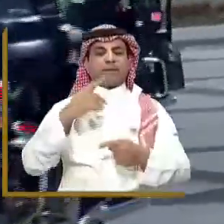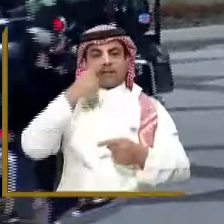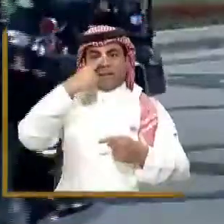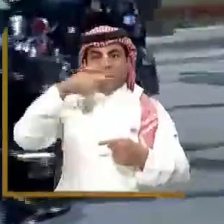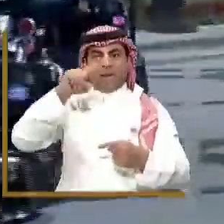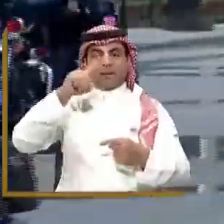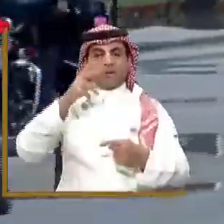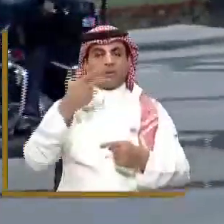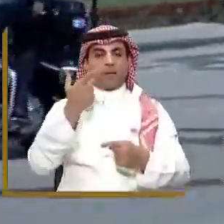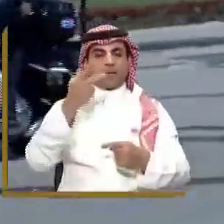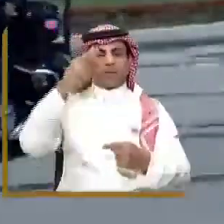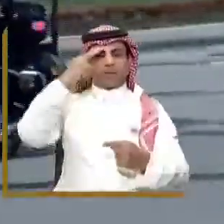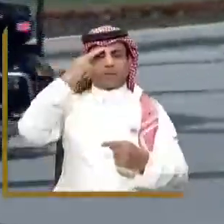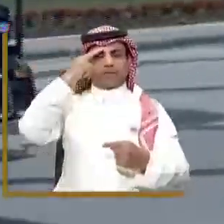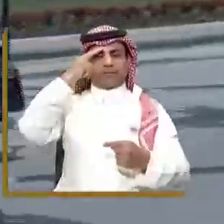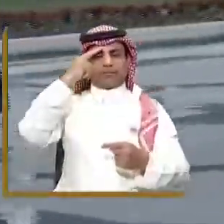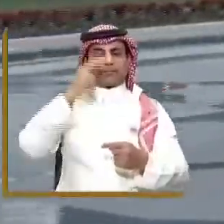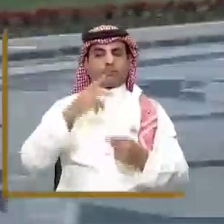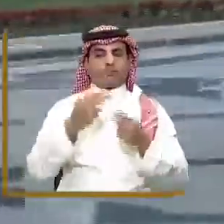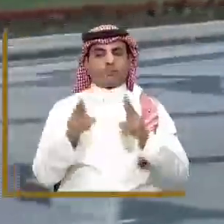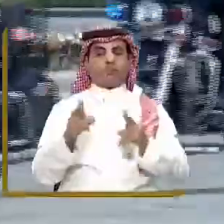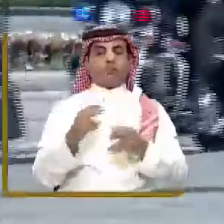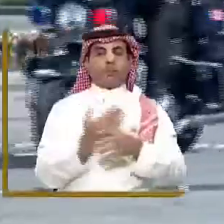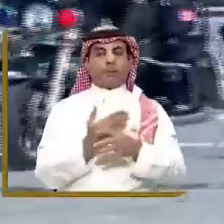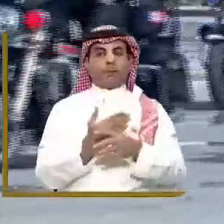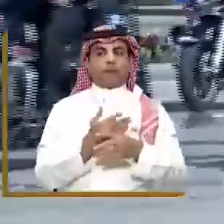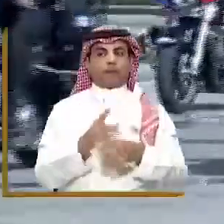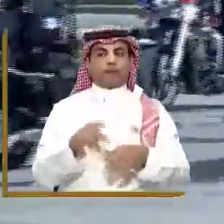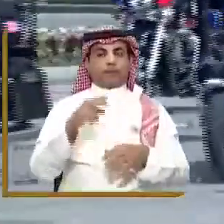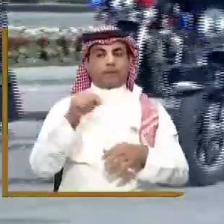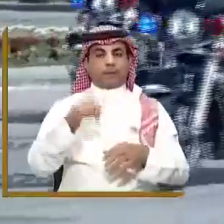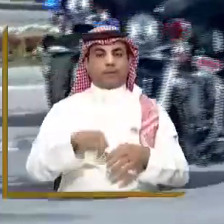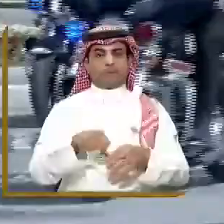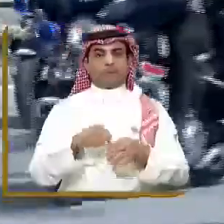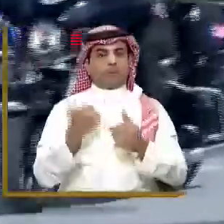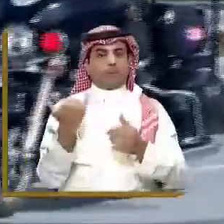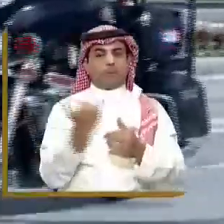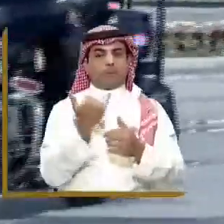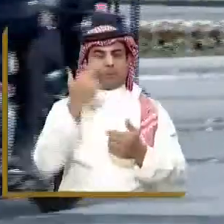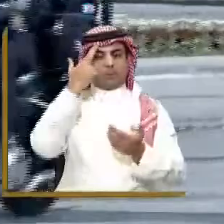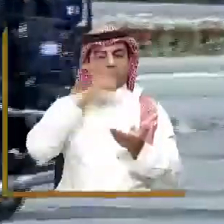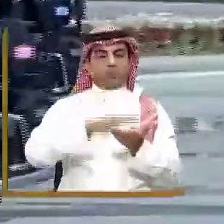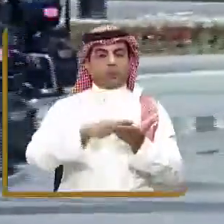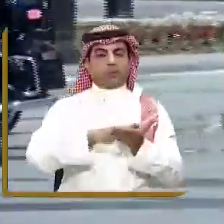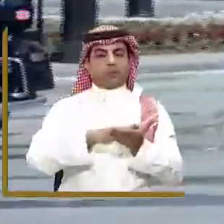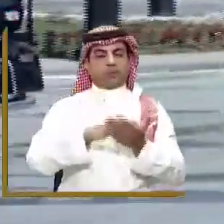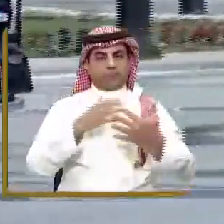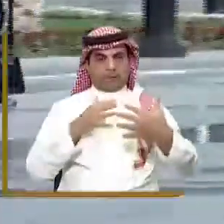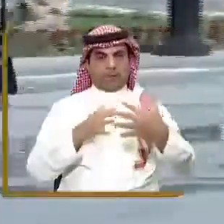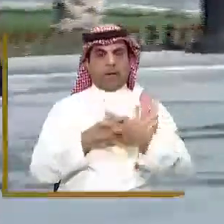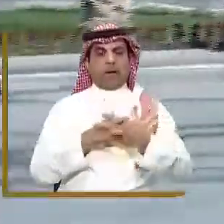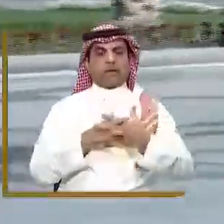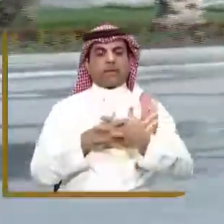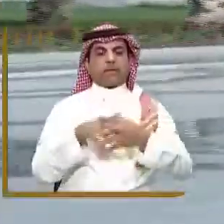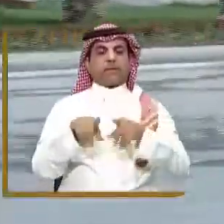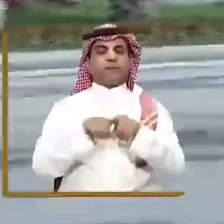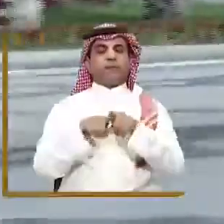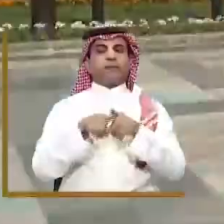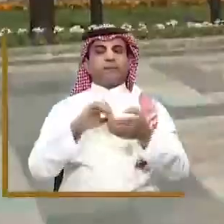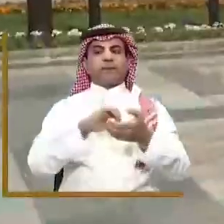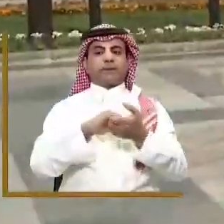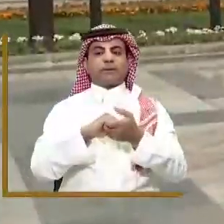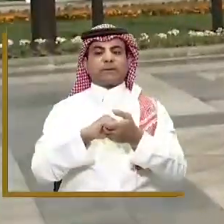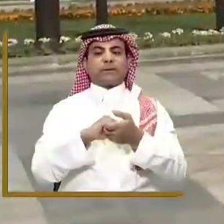تايلاند. أكد دولة رئيس وزراء مملكة تايلاند أن بلاد تولي أهمية قصوى لروابط الصداقة مع المملكة